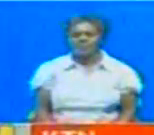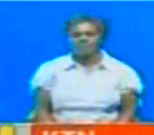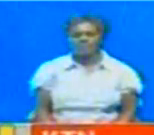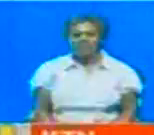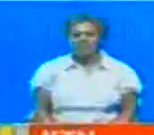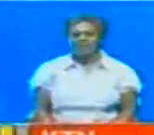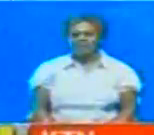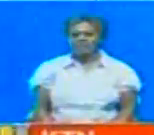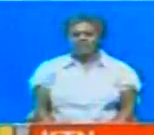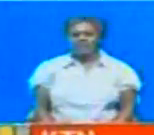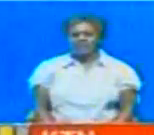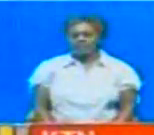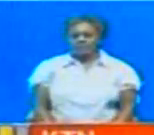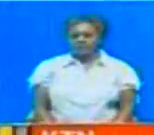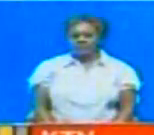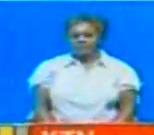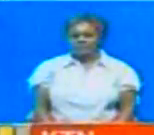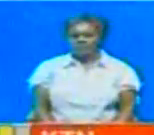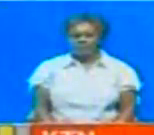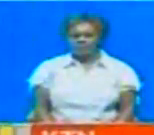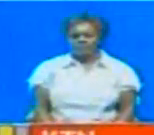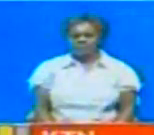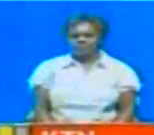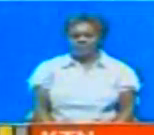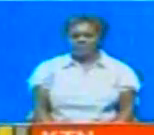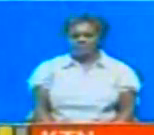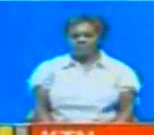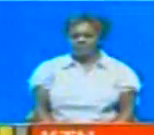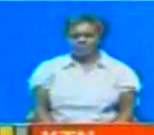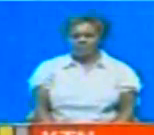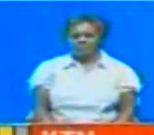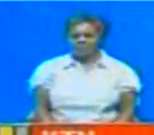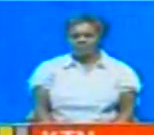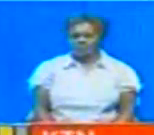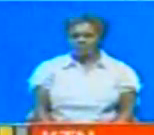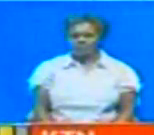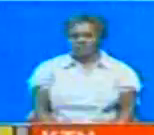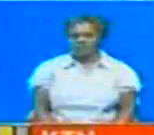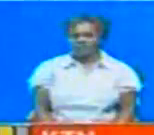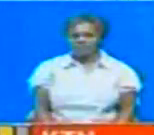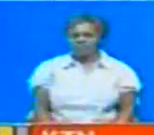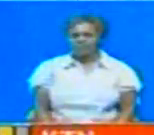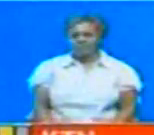Aya, 10 seconds mwenye anaangalia hii namba airtime ni yake. Yako imeingia?